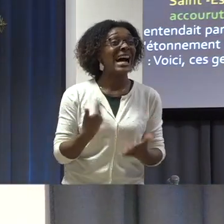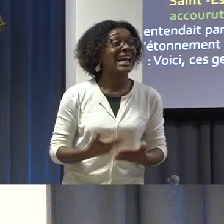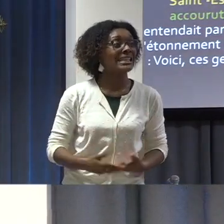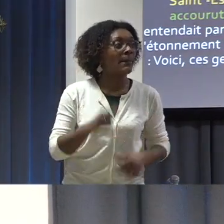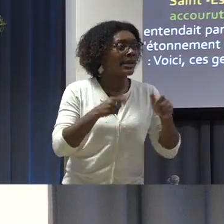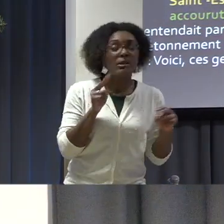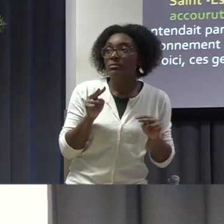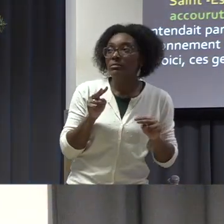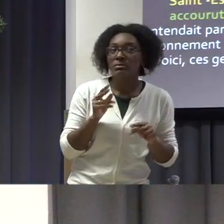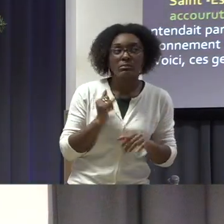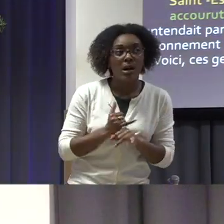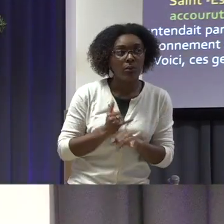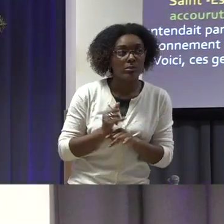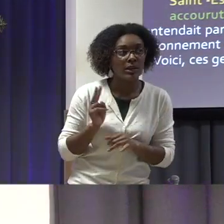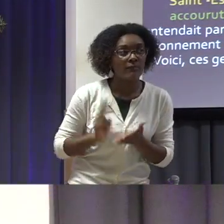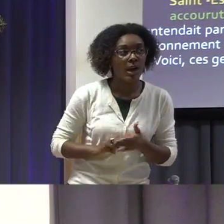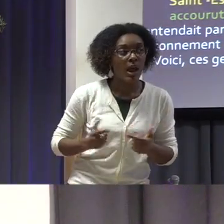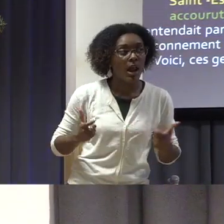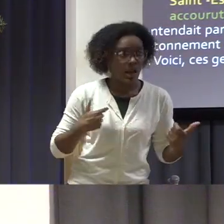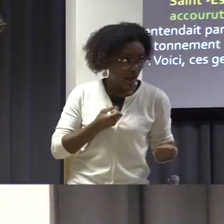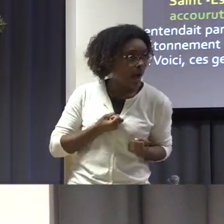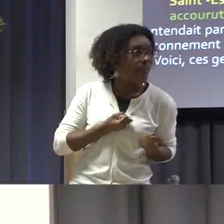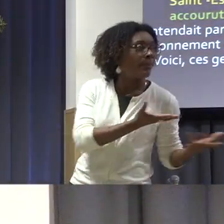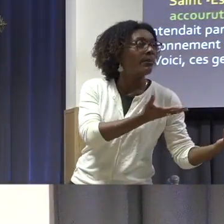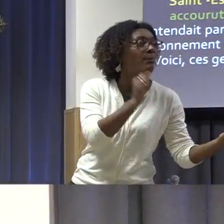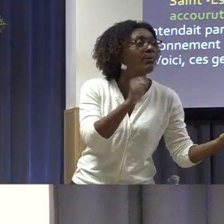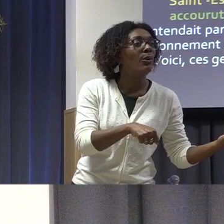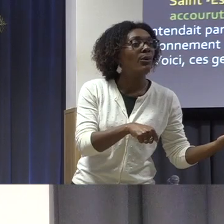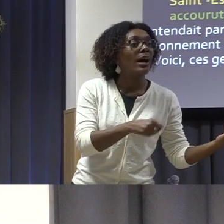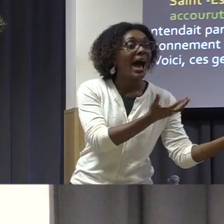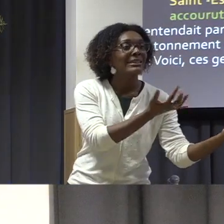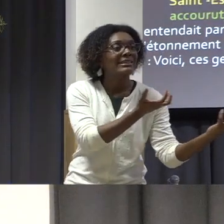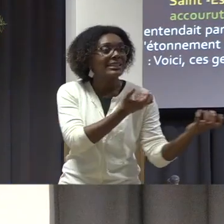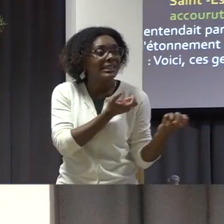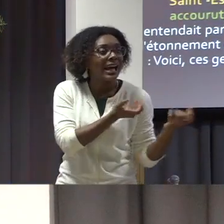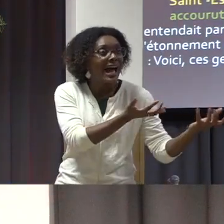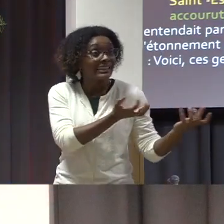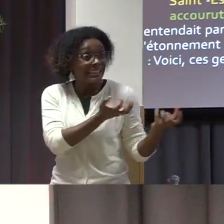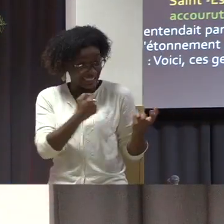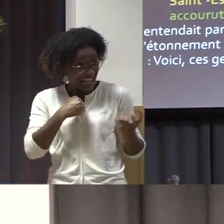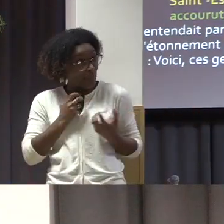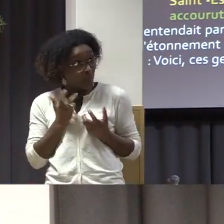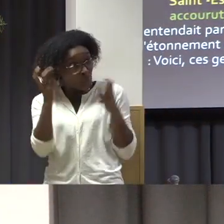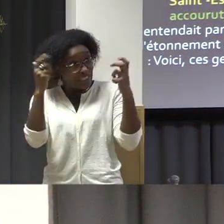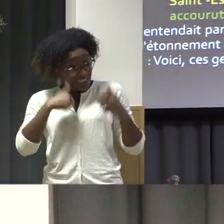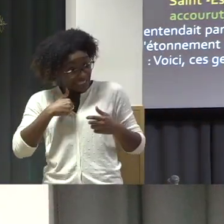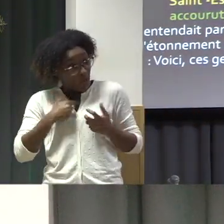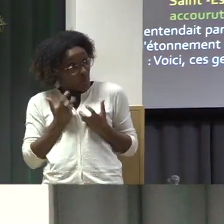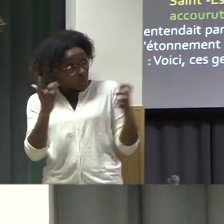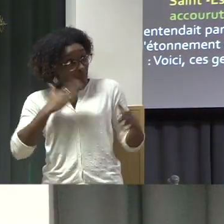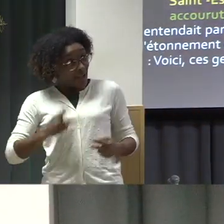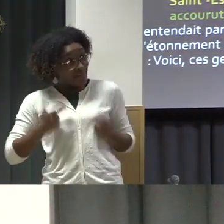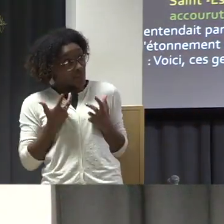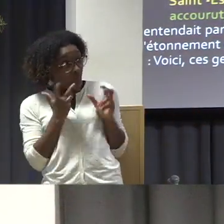si ça se passe dans ma vie ça se passera là l'endroit où je suis c'est le bruit qui attire